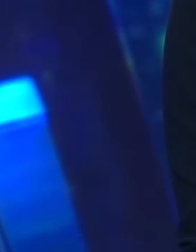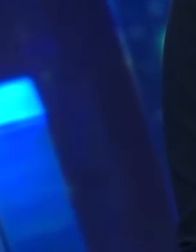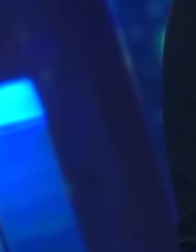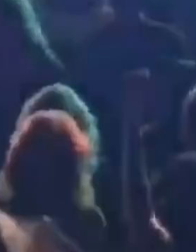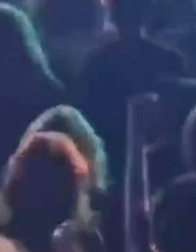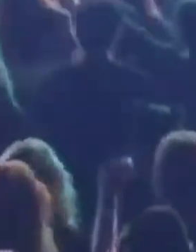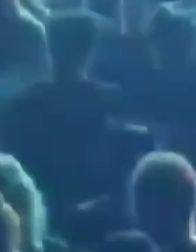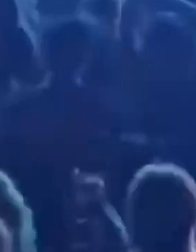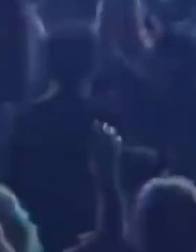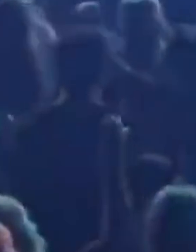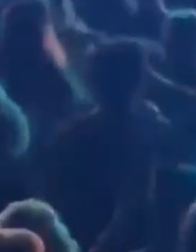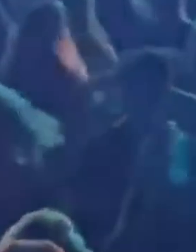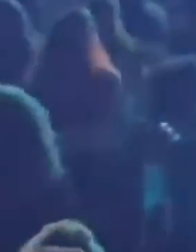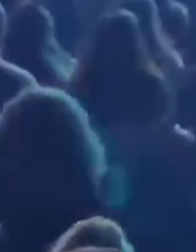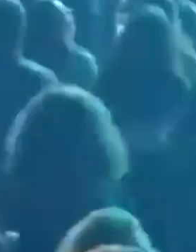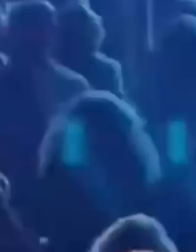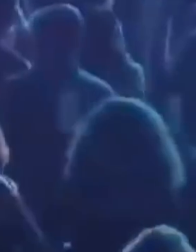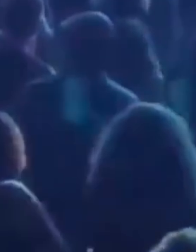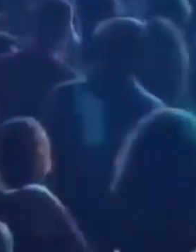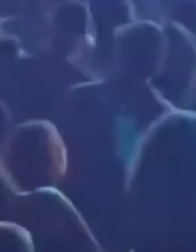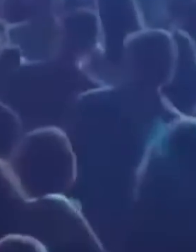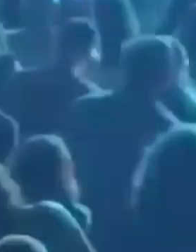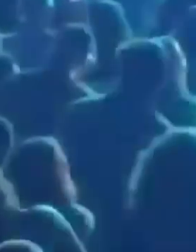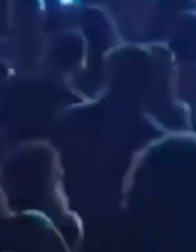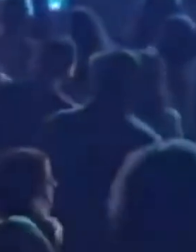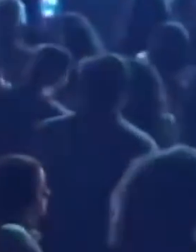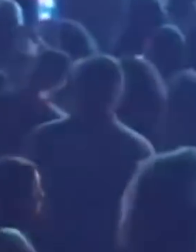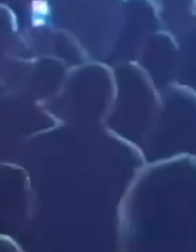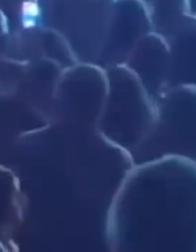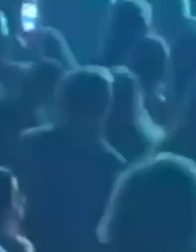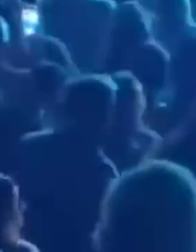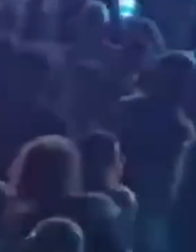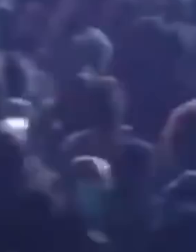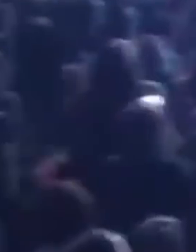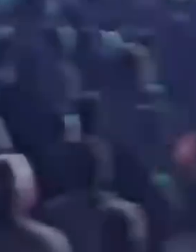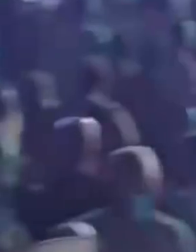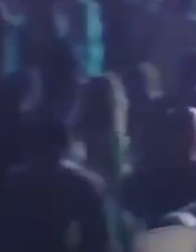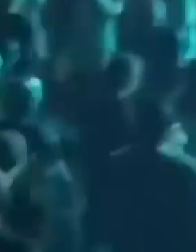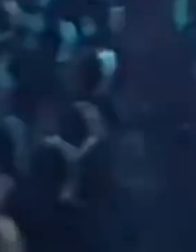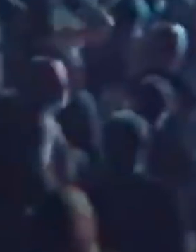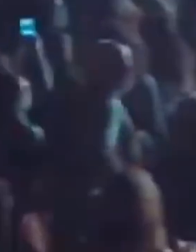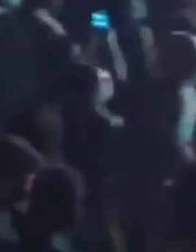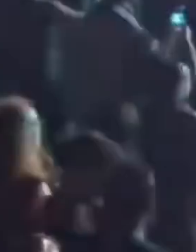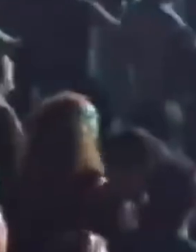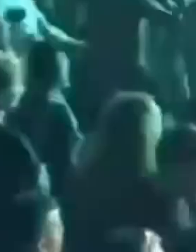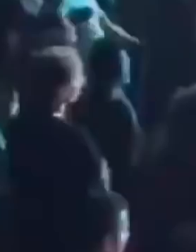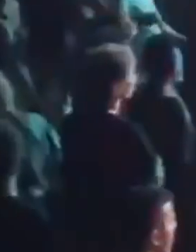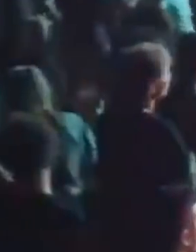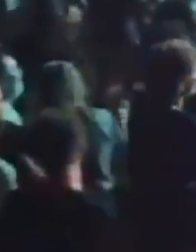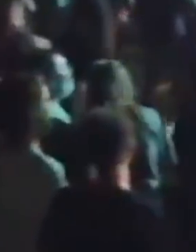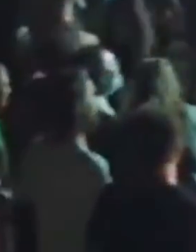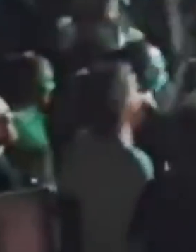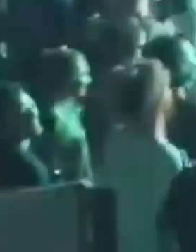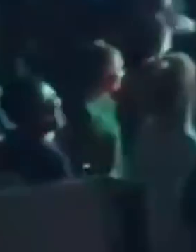מקסימום 10 אנשים במקביל, והנגנים יחויבו לעטות מסכות כל העת. לא רק מופעים, במתחמים האלה אפשר יהיה גם להקרין